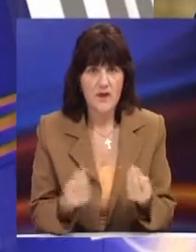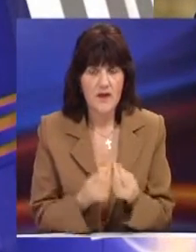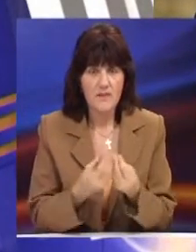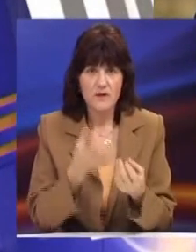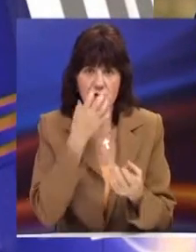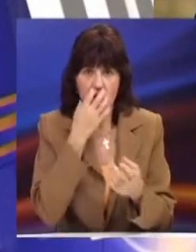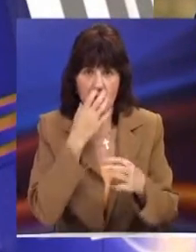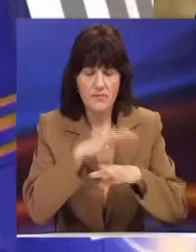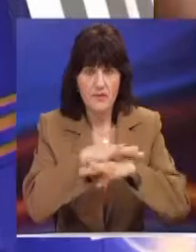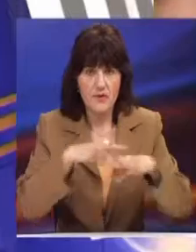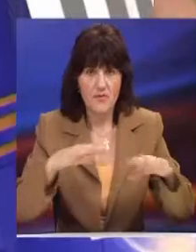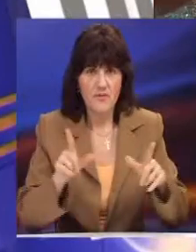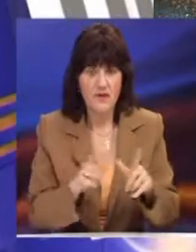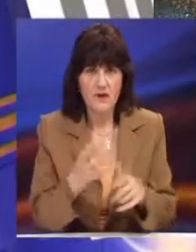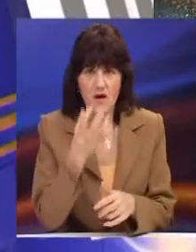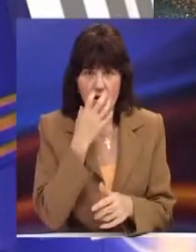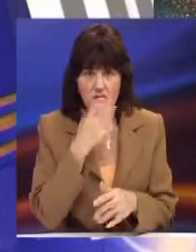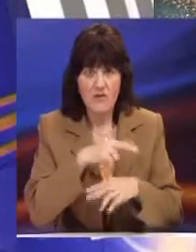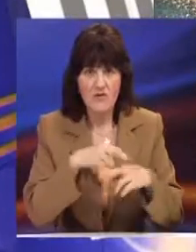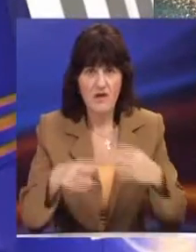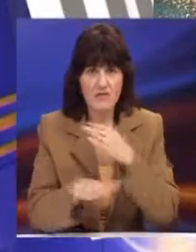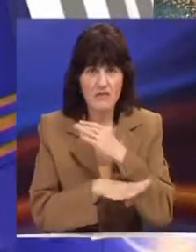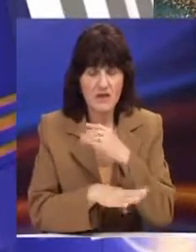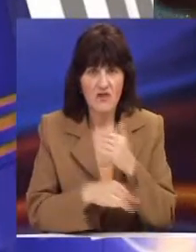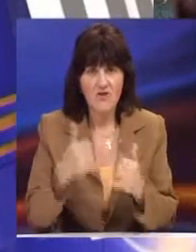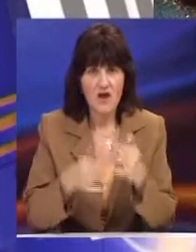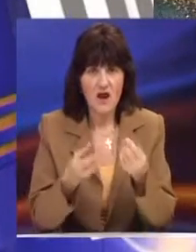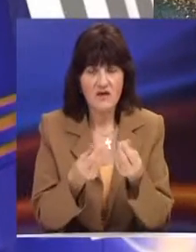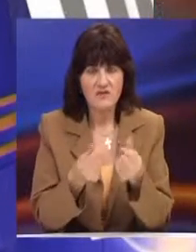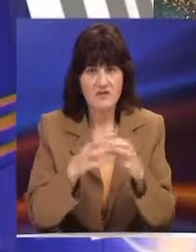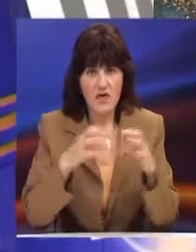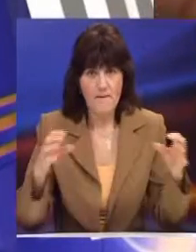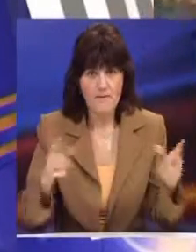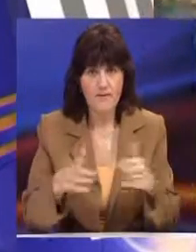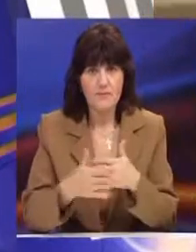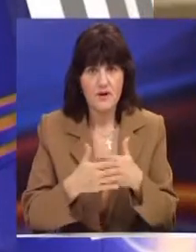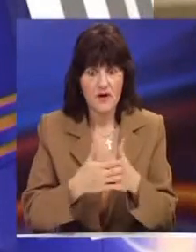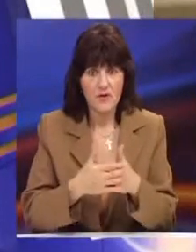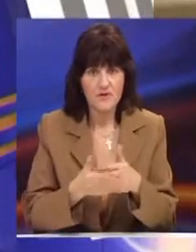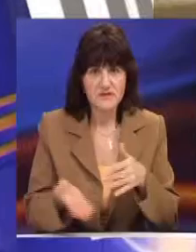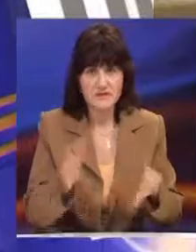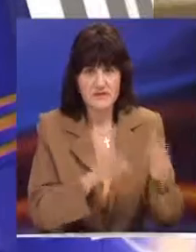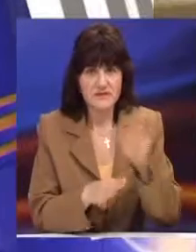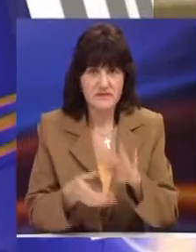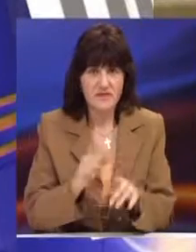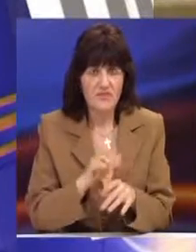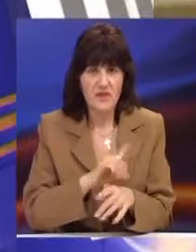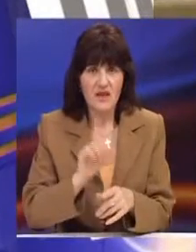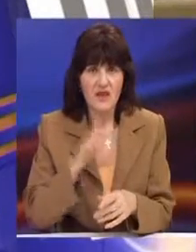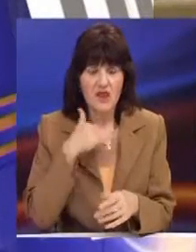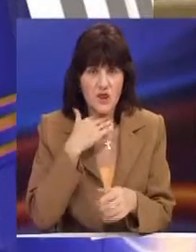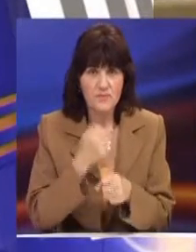postaviti neki termoizolacioni materijal kao što su daske, stiropor ili slama preko vodomera. Zavijanje vodomera u